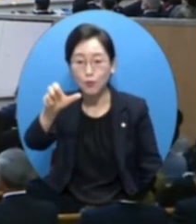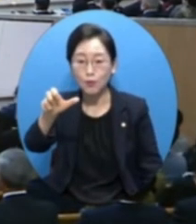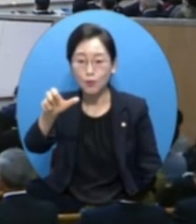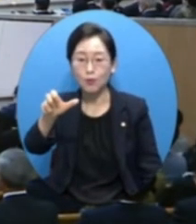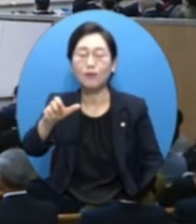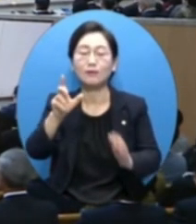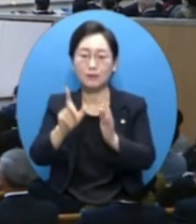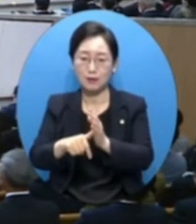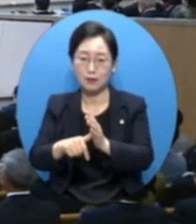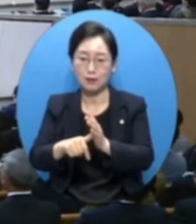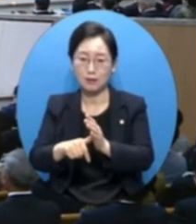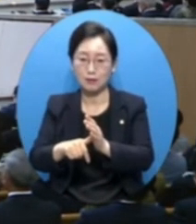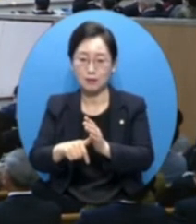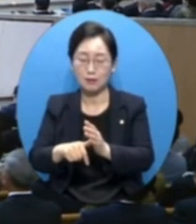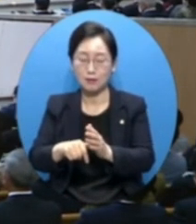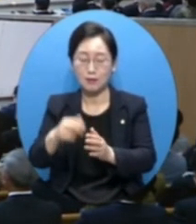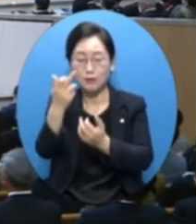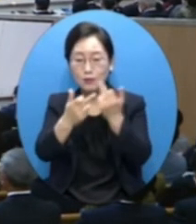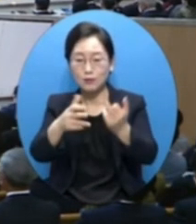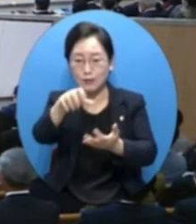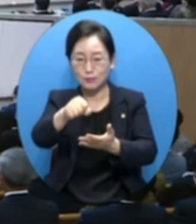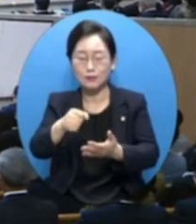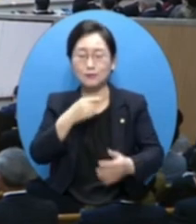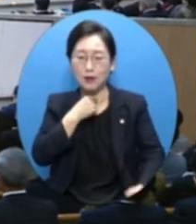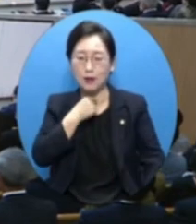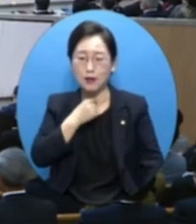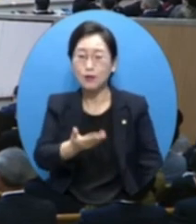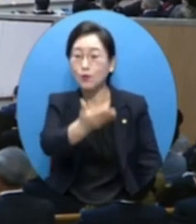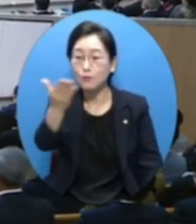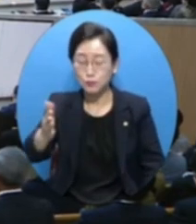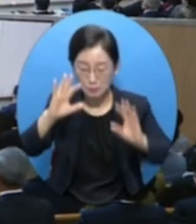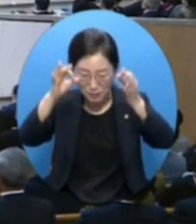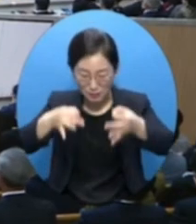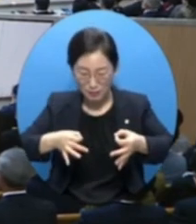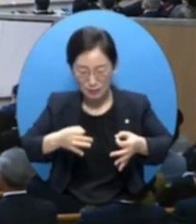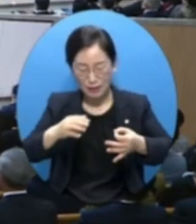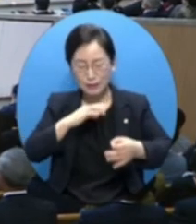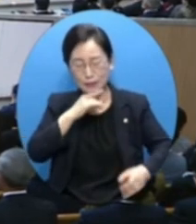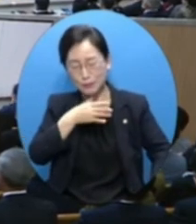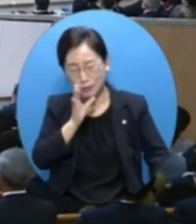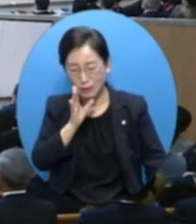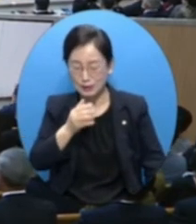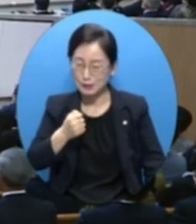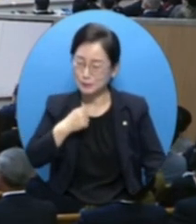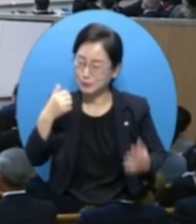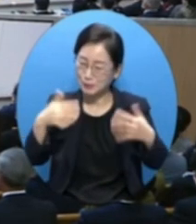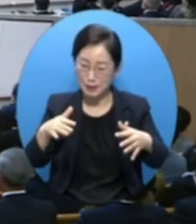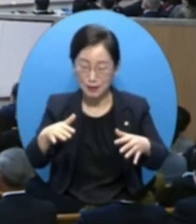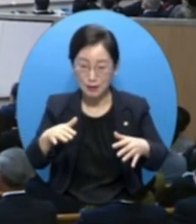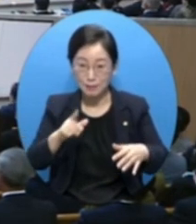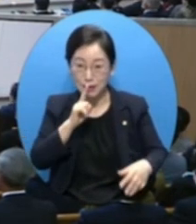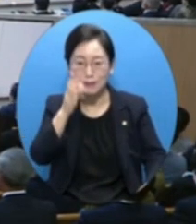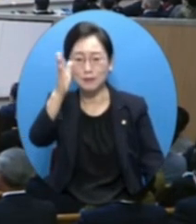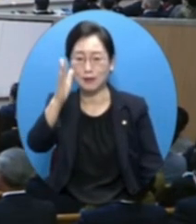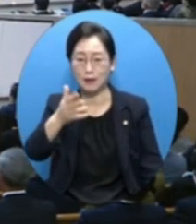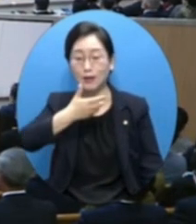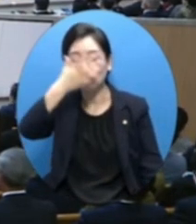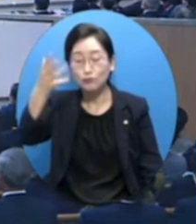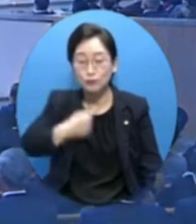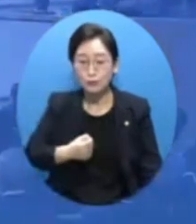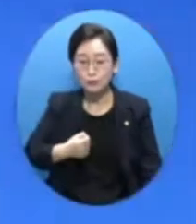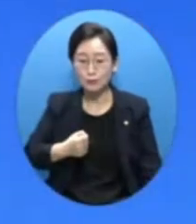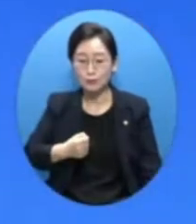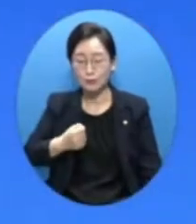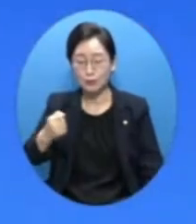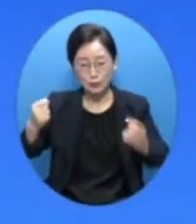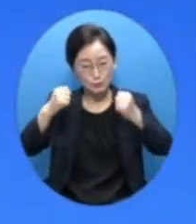것입니다. 여러분, 내가 나이 많아서 이제 힘이 없고 아무것도 못한다 하지 마십시오. 꿈꾸는데 무슨 힘이 드는 것이 아닙니다. 내 마음에 꿈을 가지면